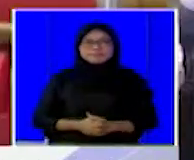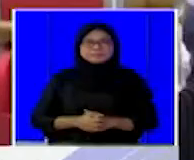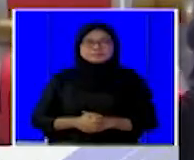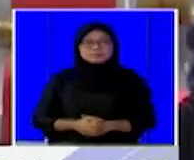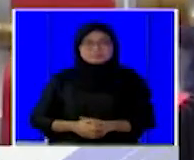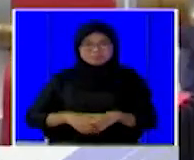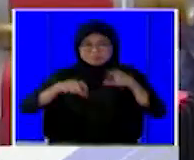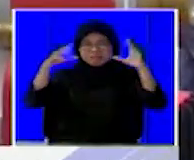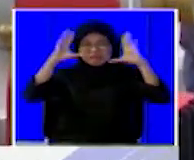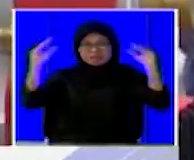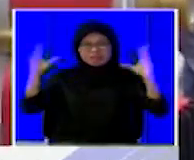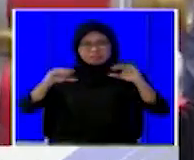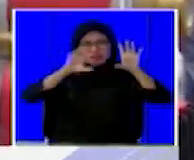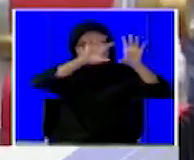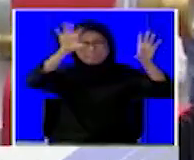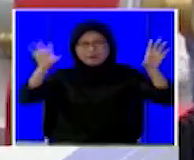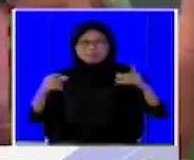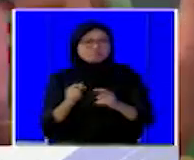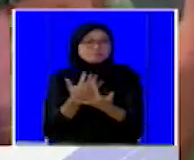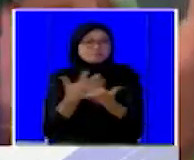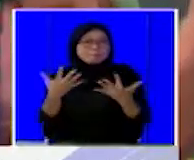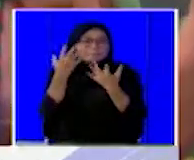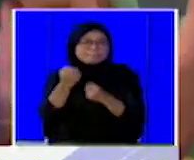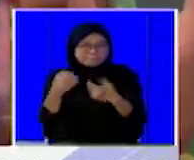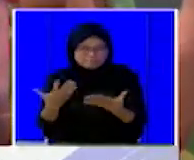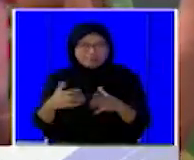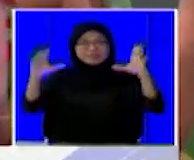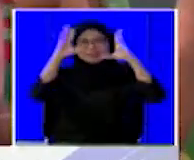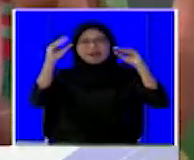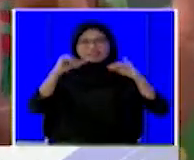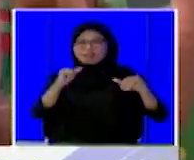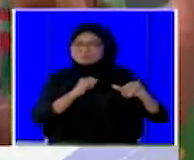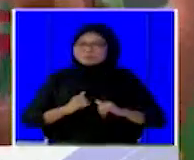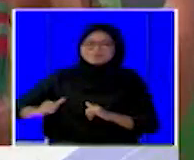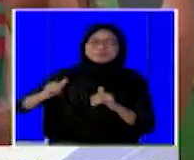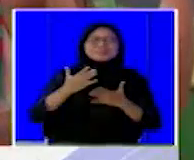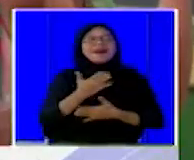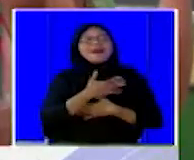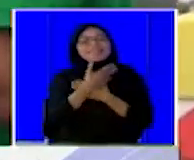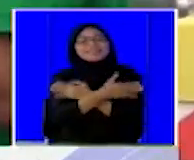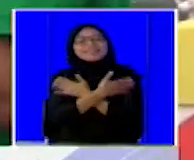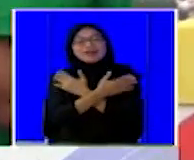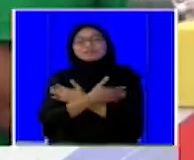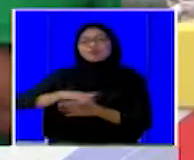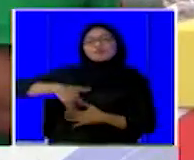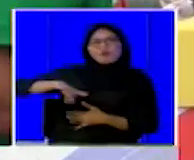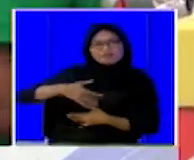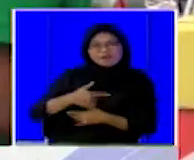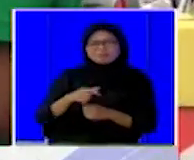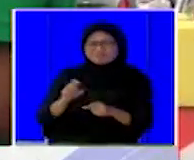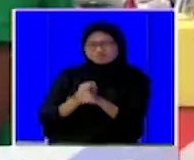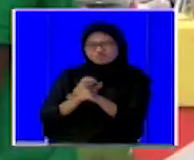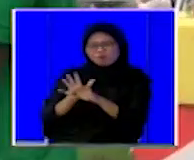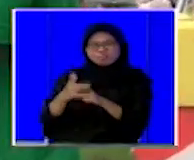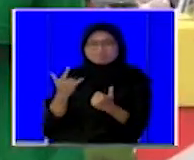tersebut, mereka berharap masyarakat bisa merayakan Natal dengan hangat bersama keluarga dan tentunya dapat melewati masa pandemi